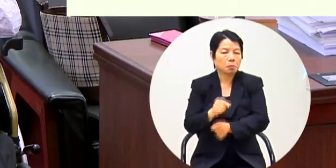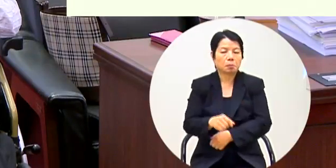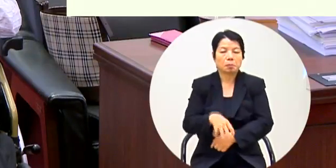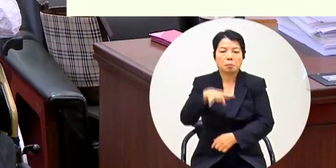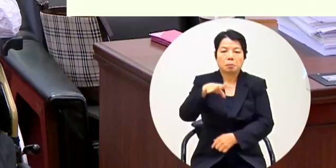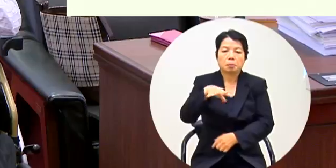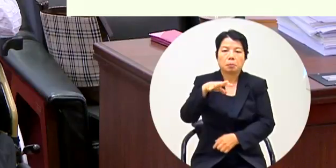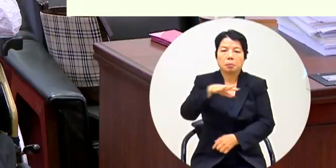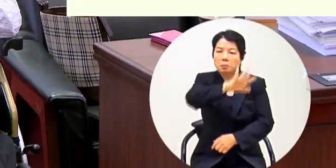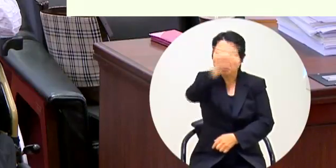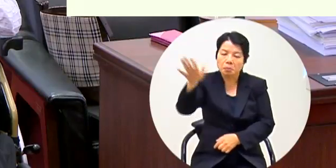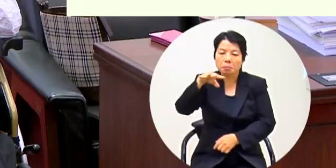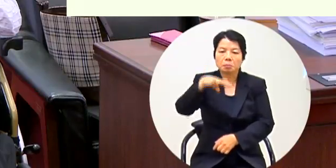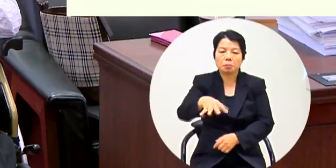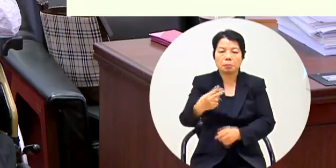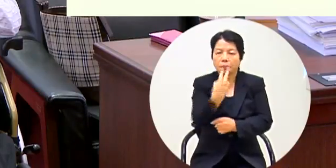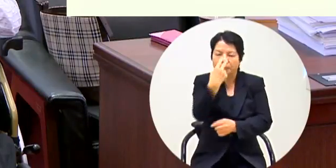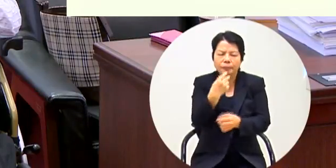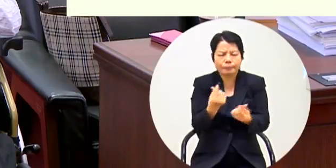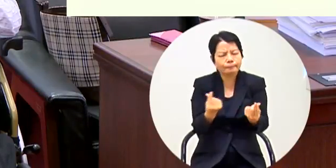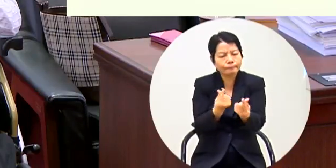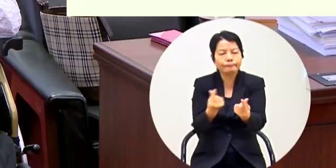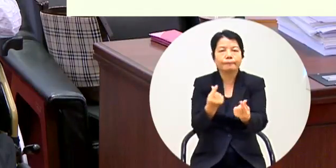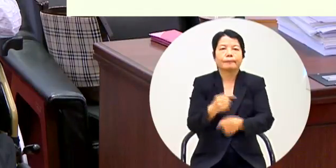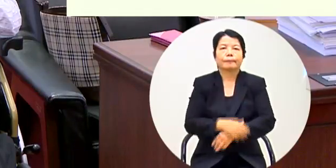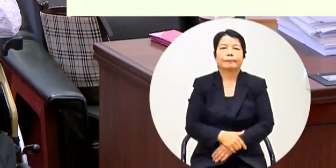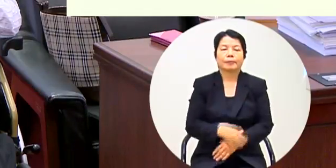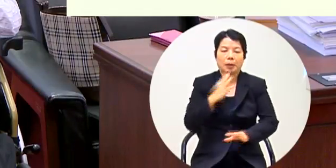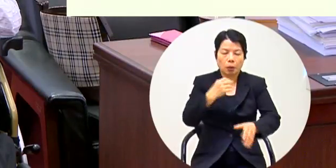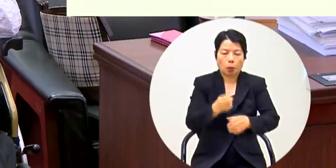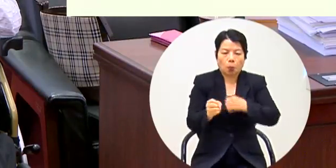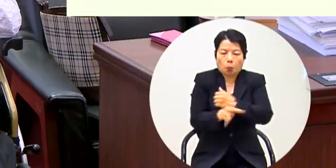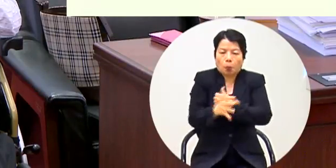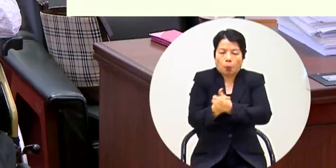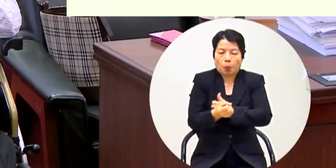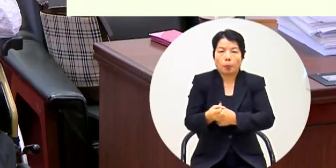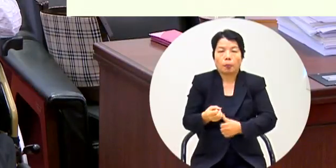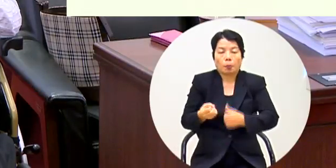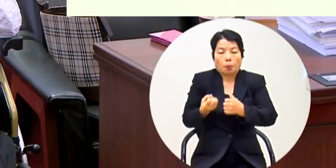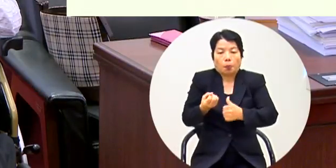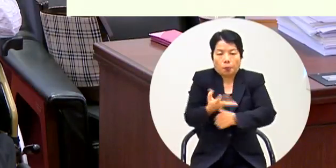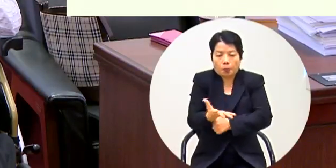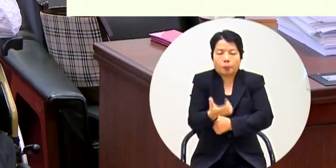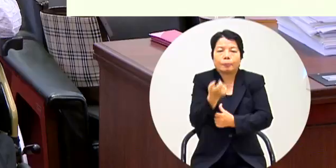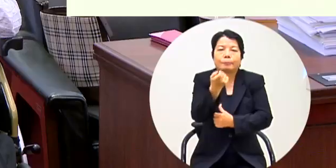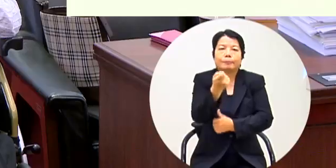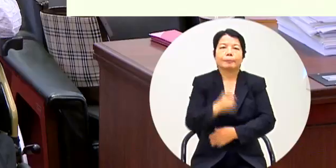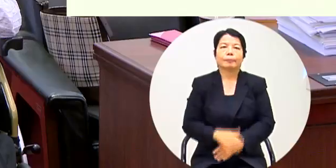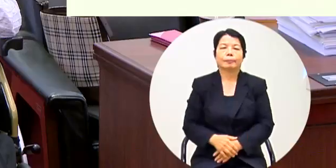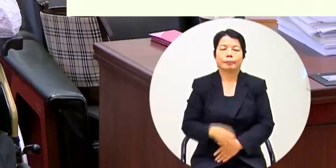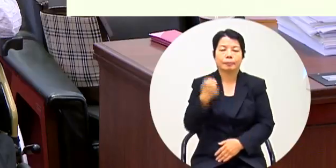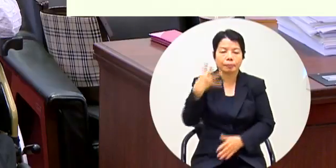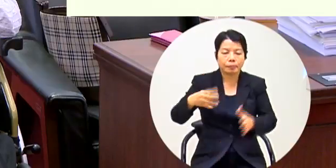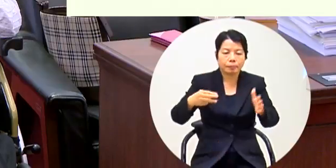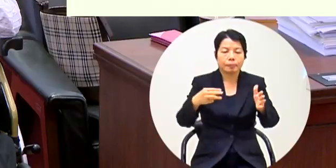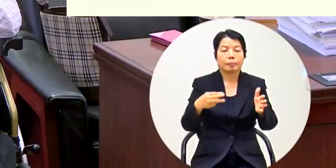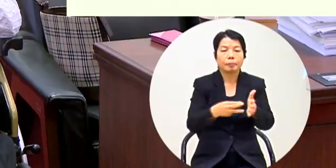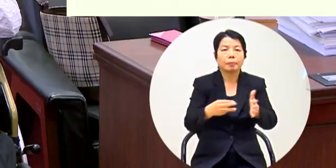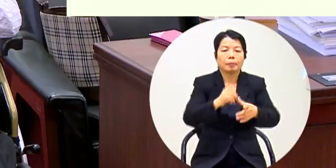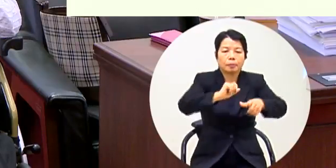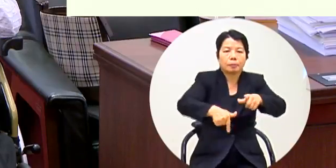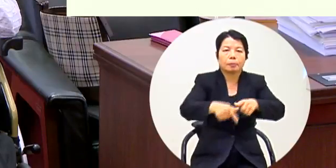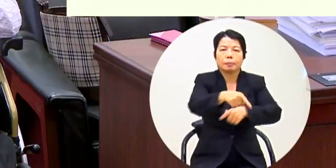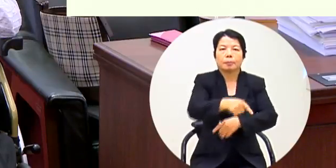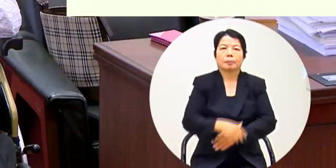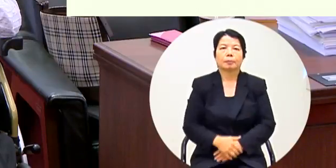排放呢会比较少。所以我们希望说，像新达电厂之类的哈，是属于燃煤的部分呢，希望他们赶快